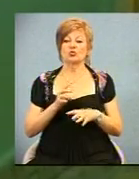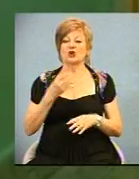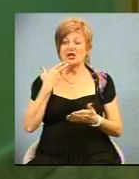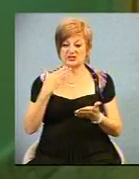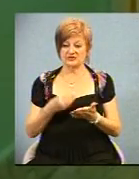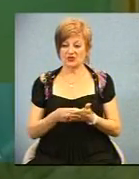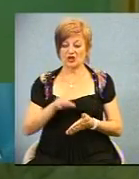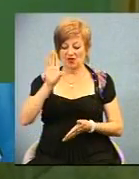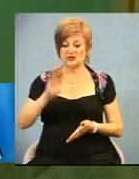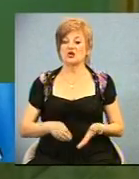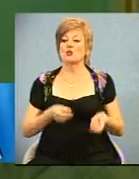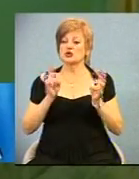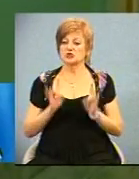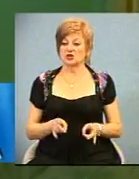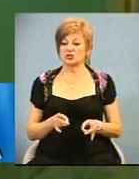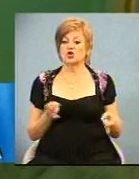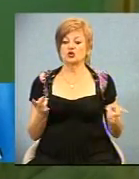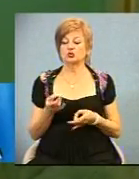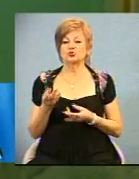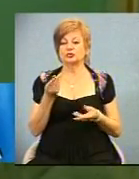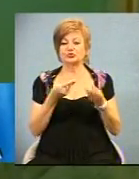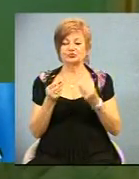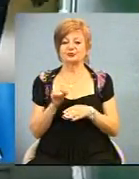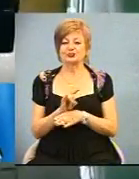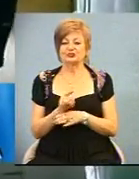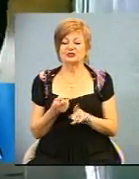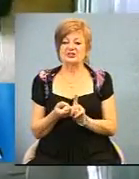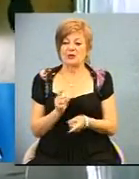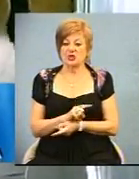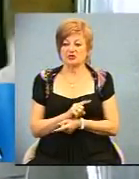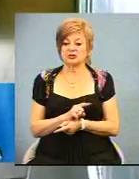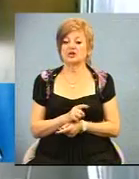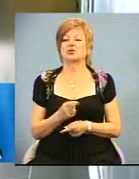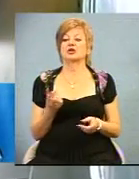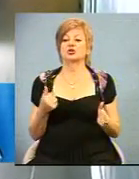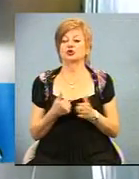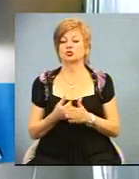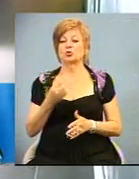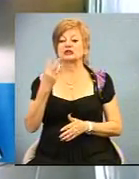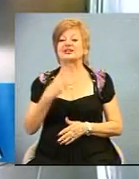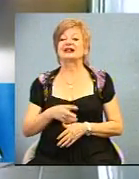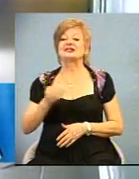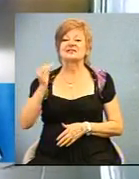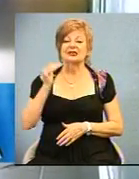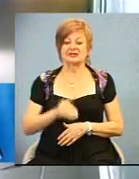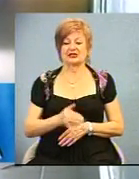вся постраждала. Необхідні штучні замінники – мінімум 3, вартість кожного – до 30 тисяч гривень.